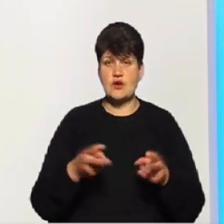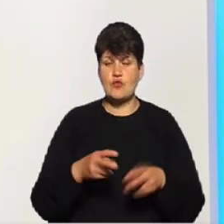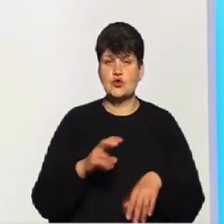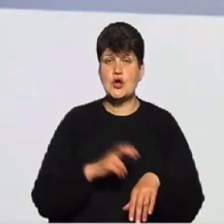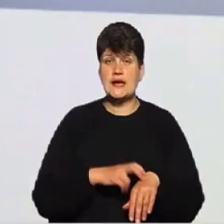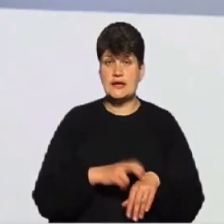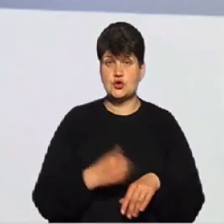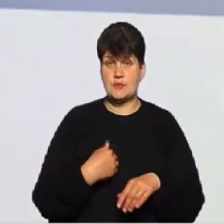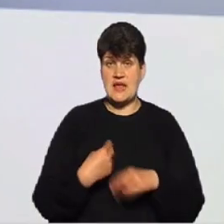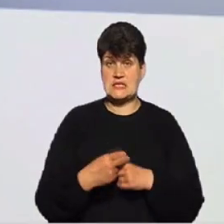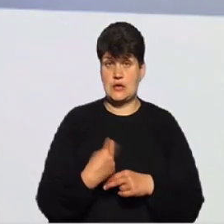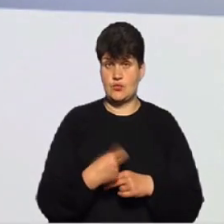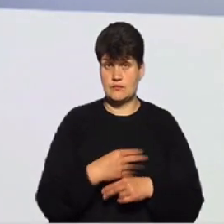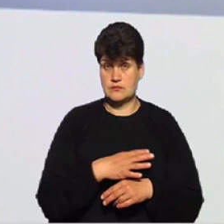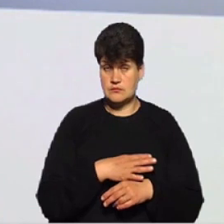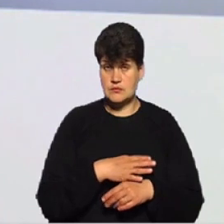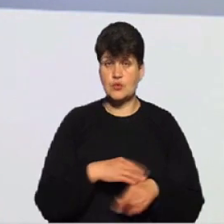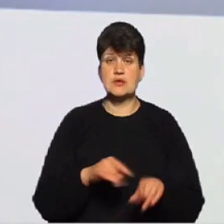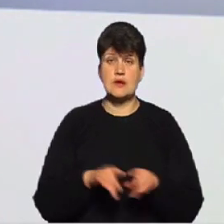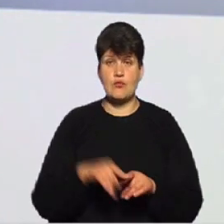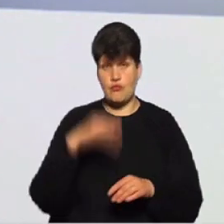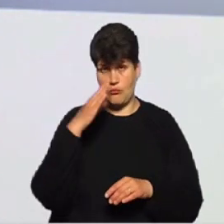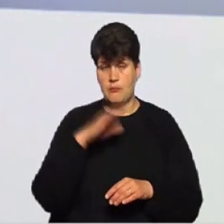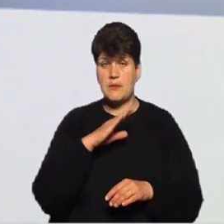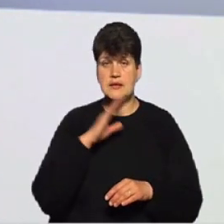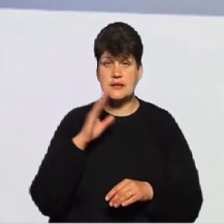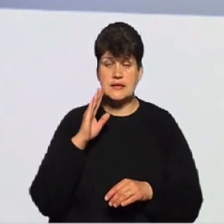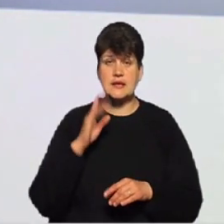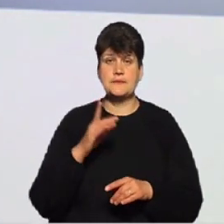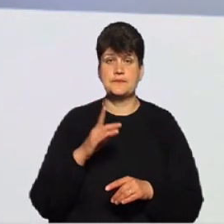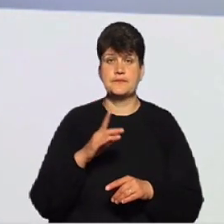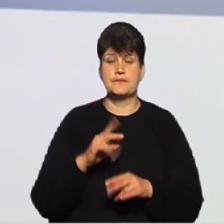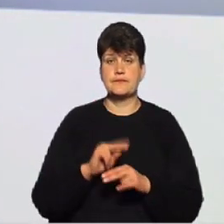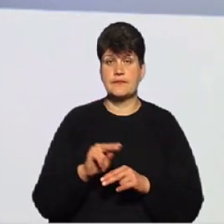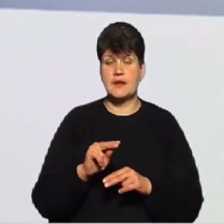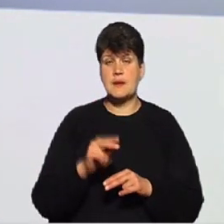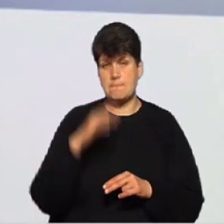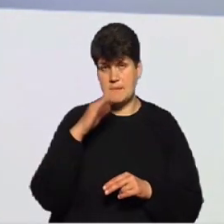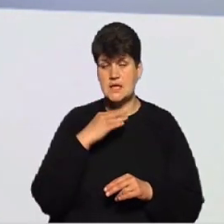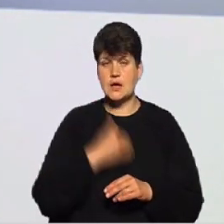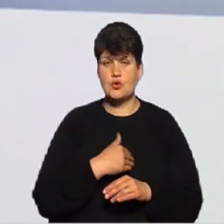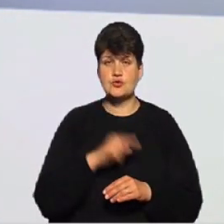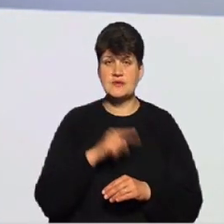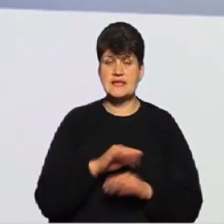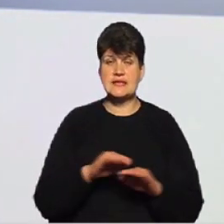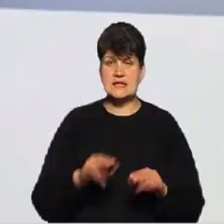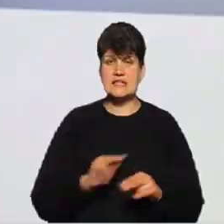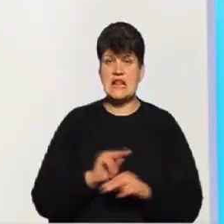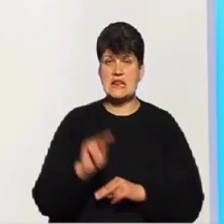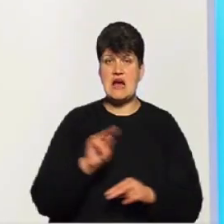для того, щоб нас лікував, так само вже і батьки, ну, учні, можливо, ще не так, але батьки хочуть, щоб їхні діти